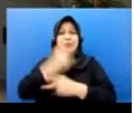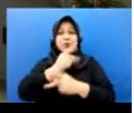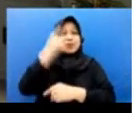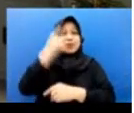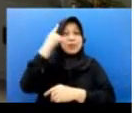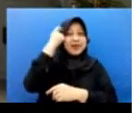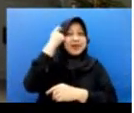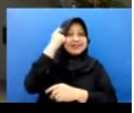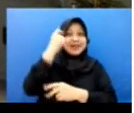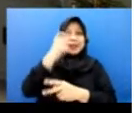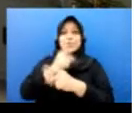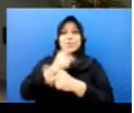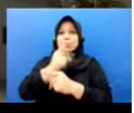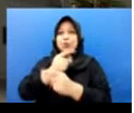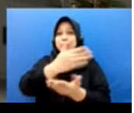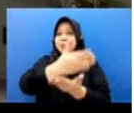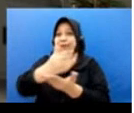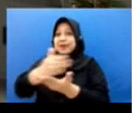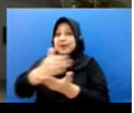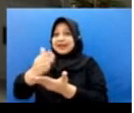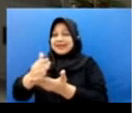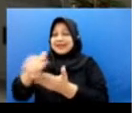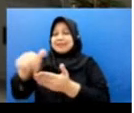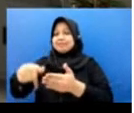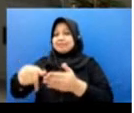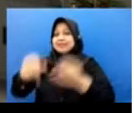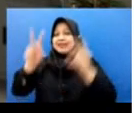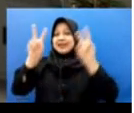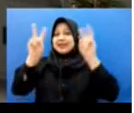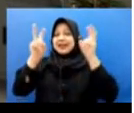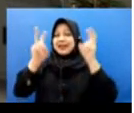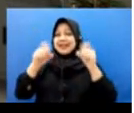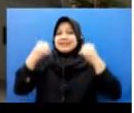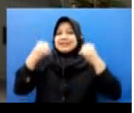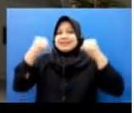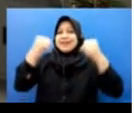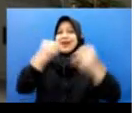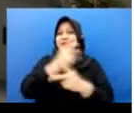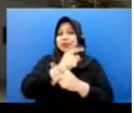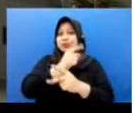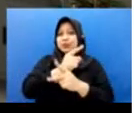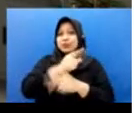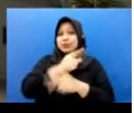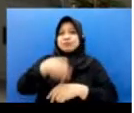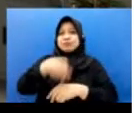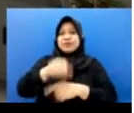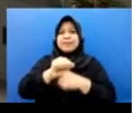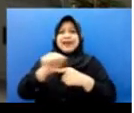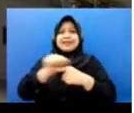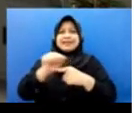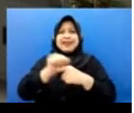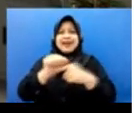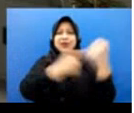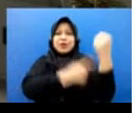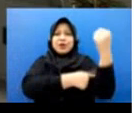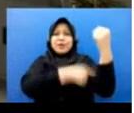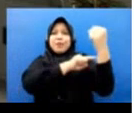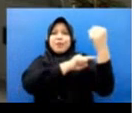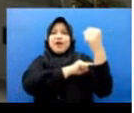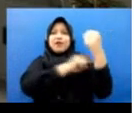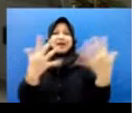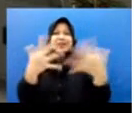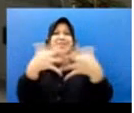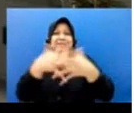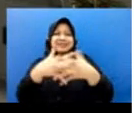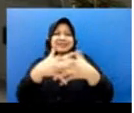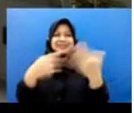dalam seri Semangat Guru. Dan ini adalah pelatihan kemampuan non-teknis dalam adaptasi teknologi.